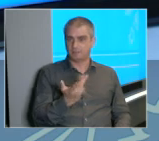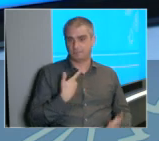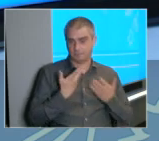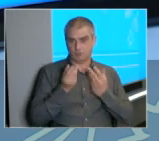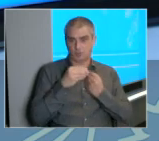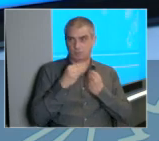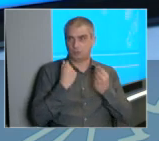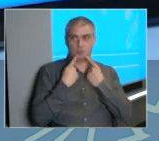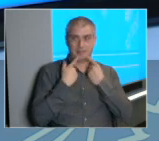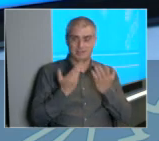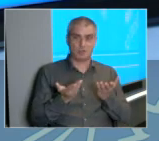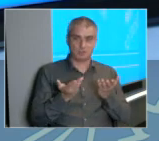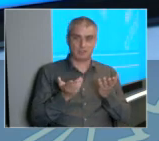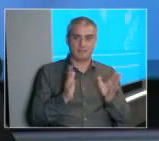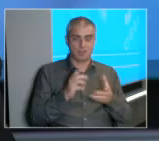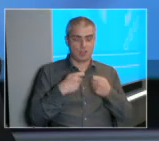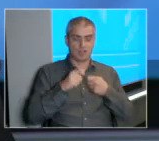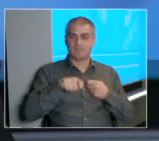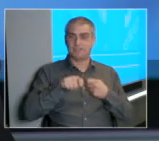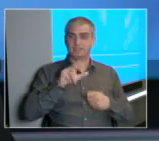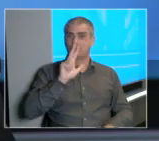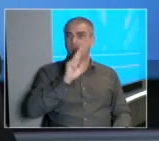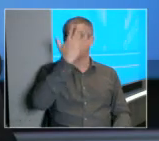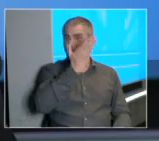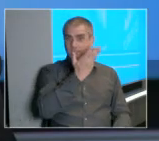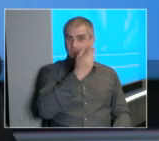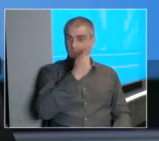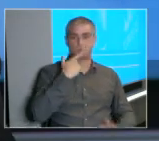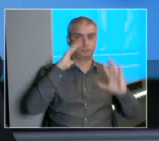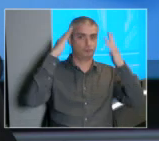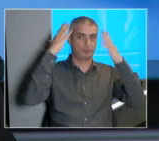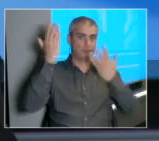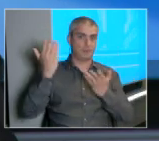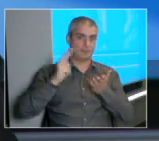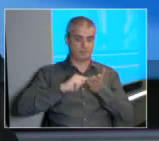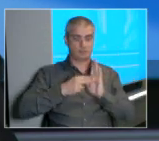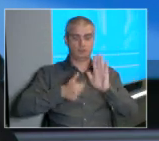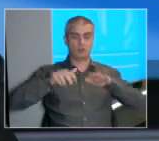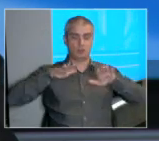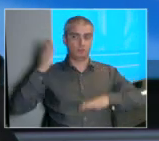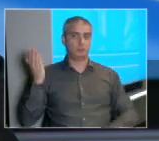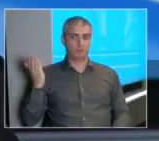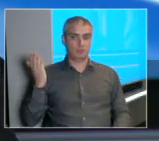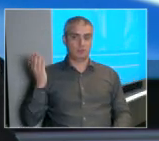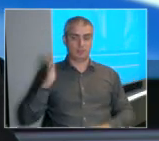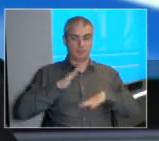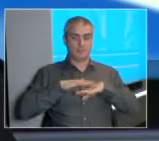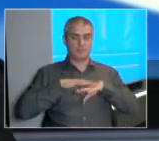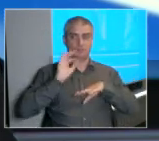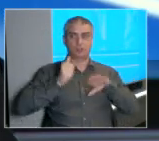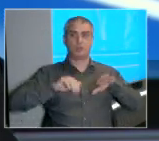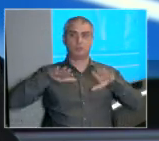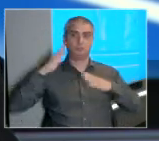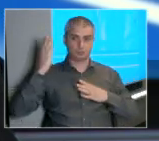משהו לדיון הזה, שאפילו חבר הכנסת בני גנץ שיבח את המדיניות של ראש הממשלה, את התפקוד של